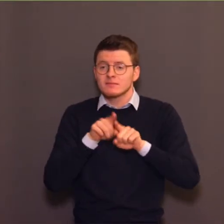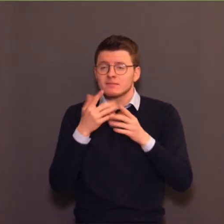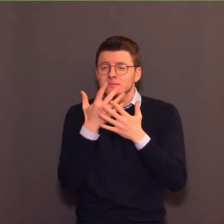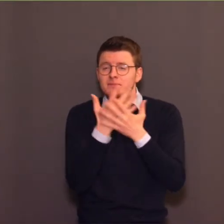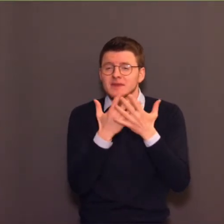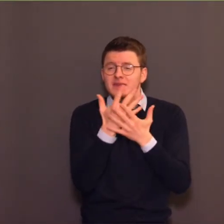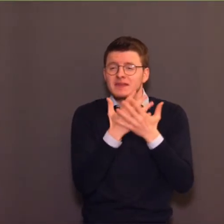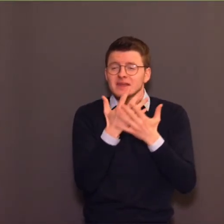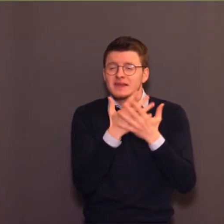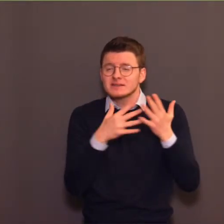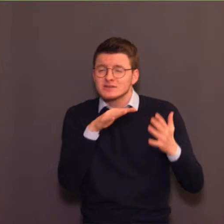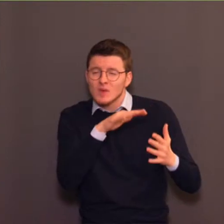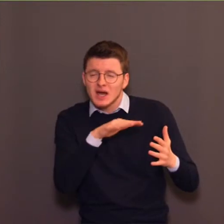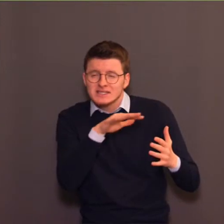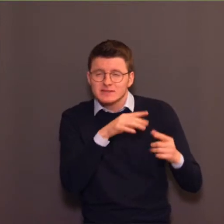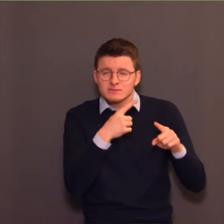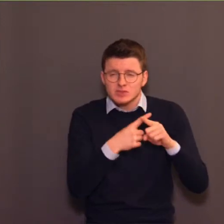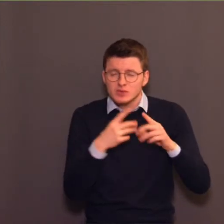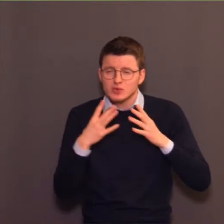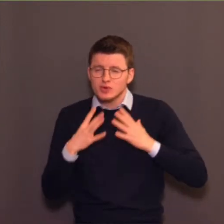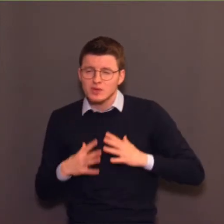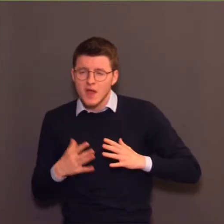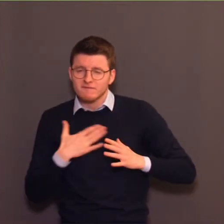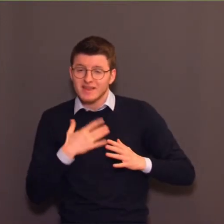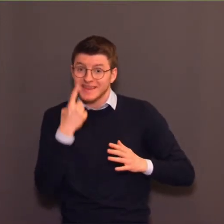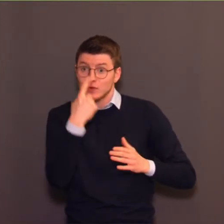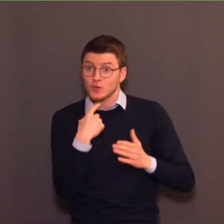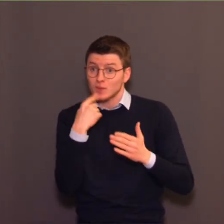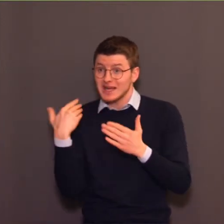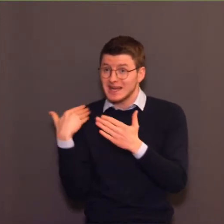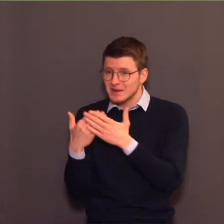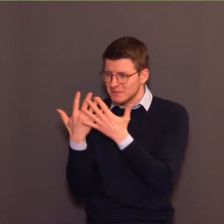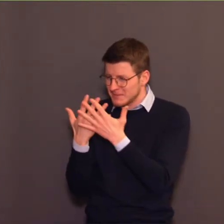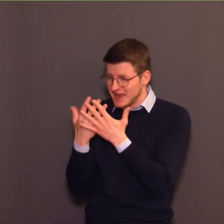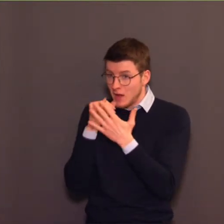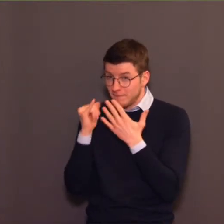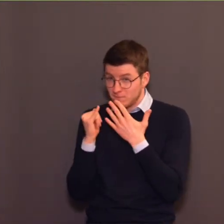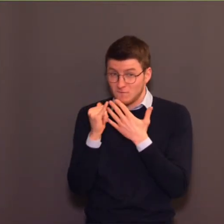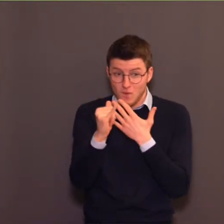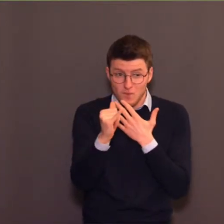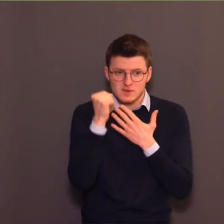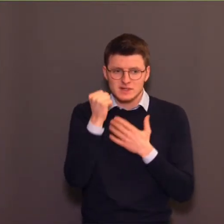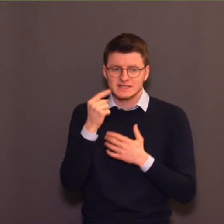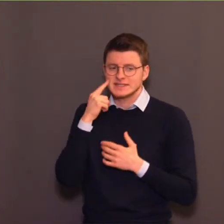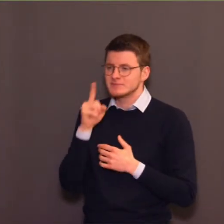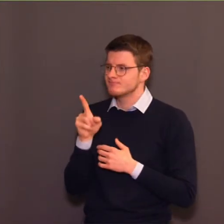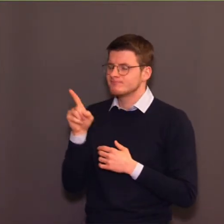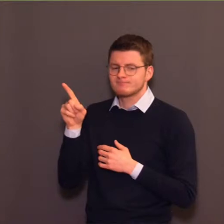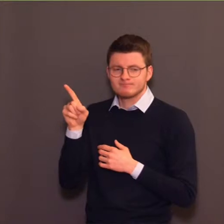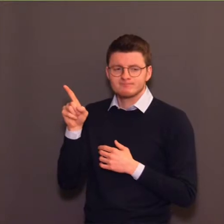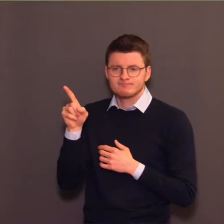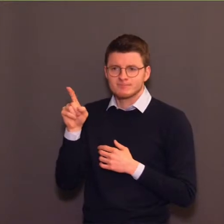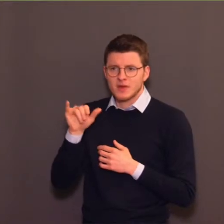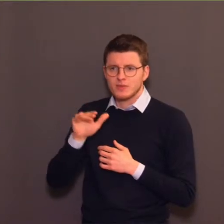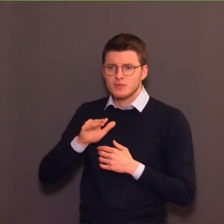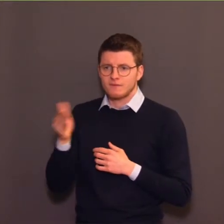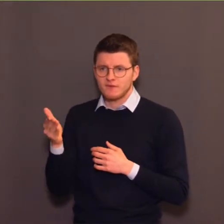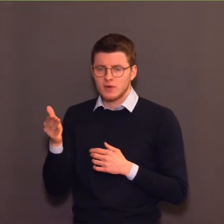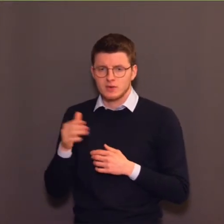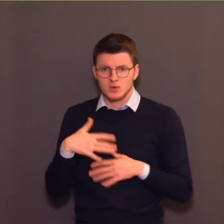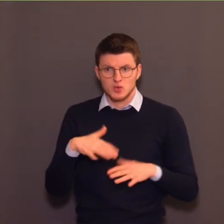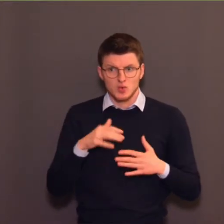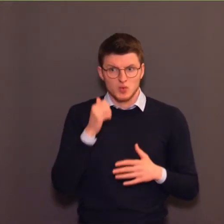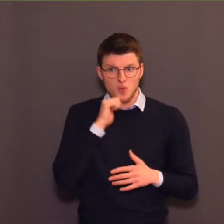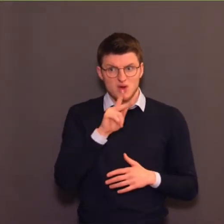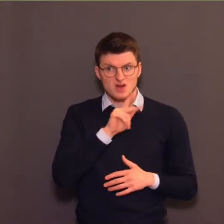van de voorbije periode berekend. De kans was groot dat we 1000 bedden op